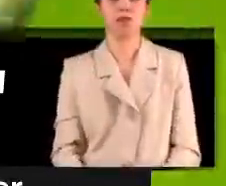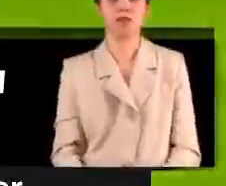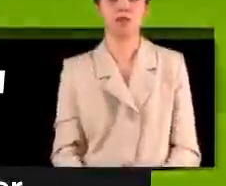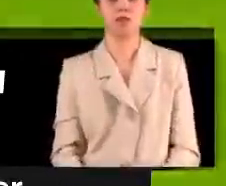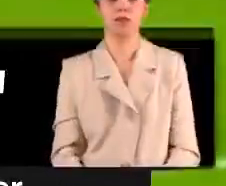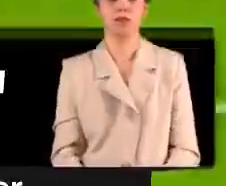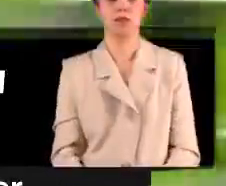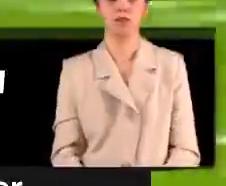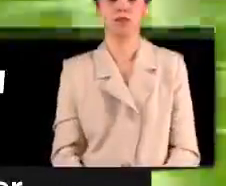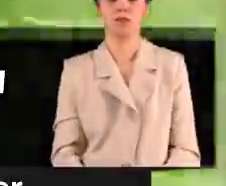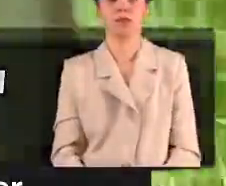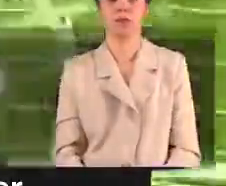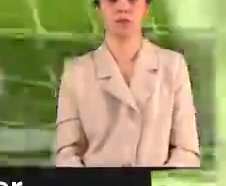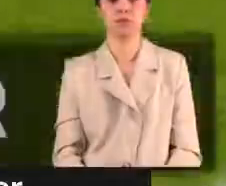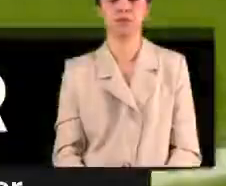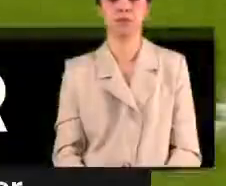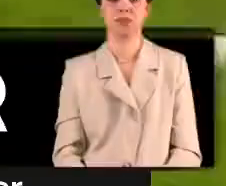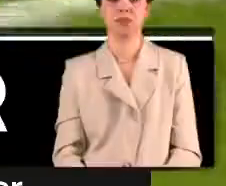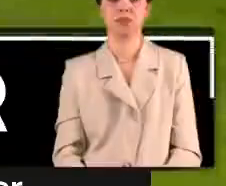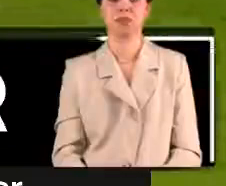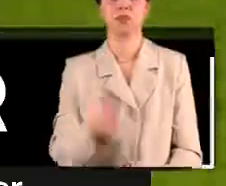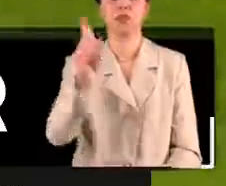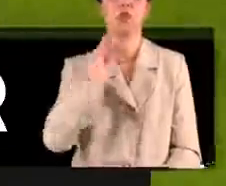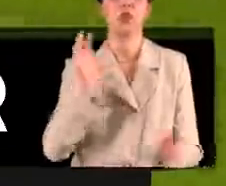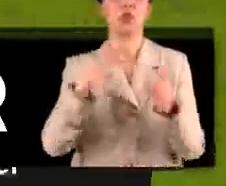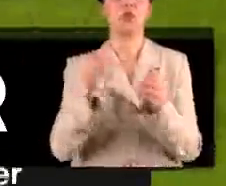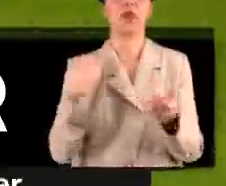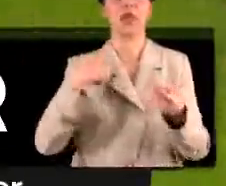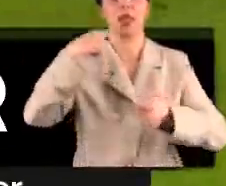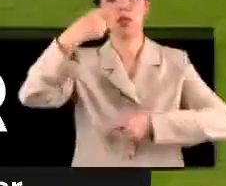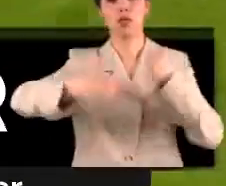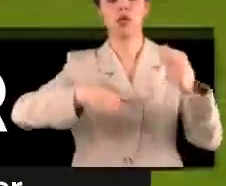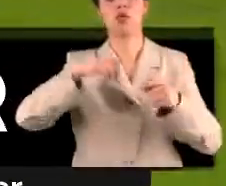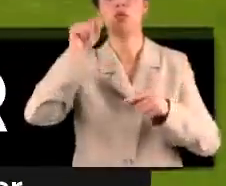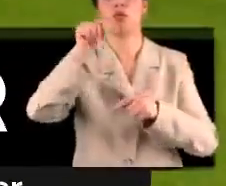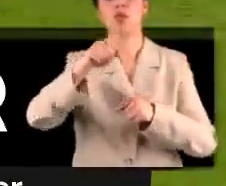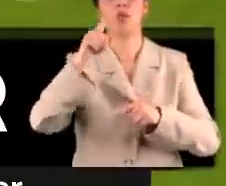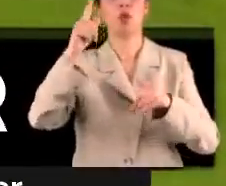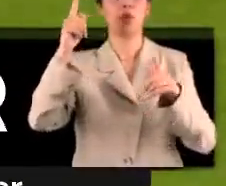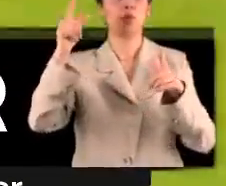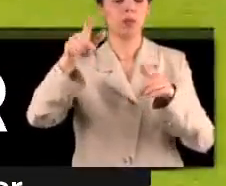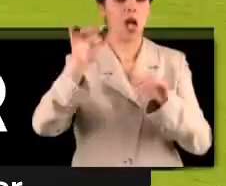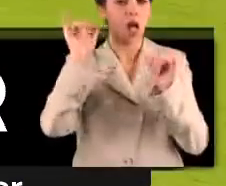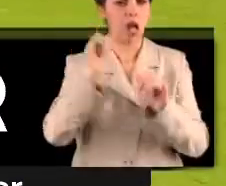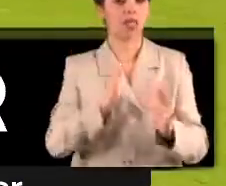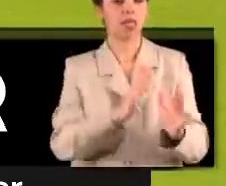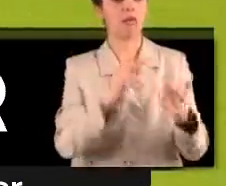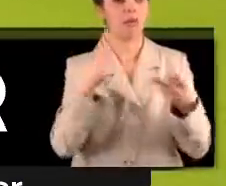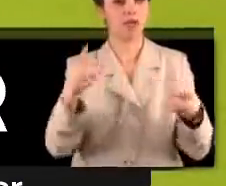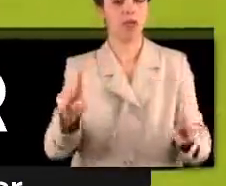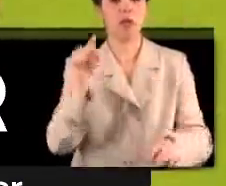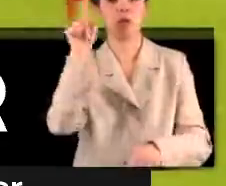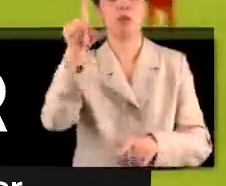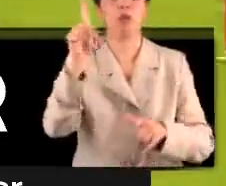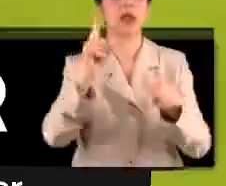Markovic topu ağlara gönderiyor. Bu kulüpler yeni sezona küme düşmeden bulundukları ligden devam edebilecek. Lig